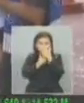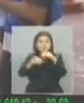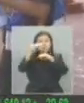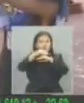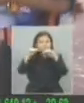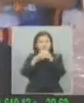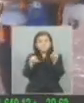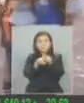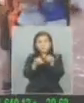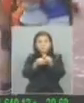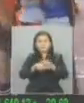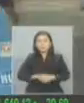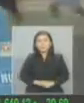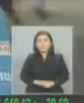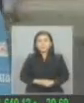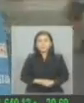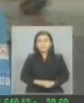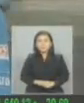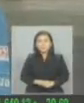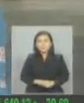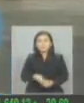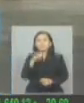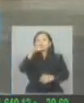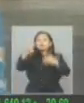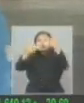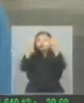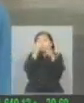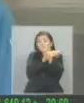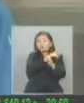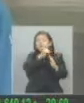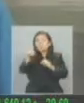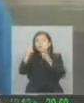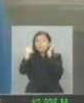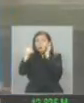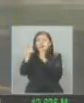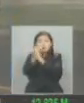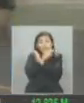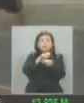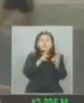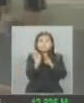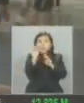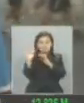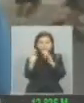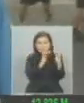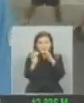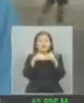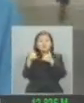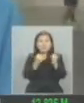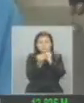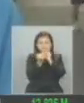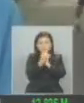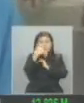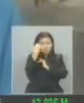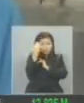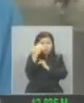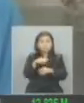นกัน ก็คือมีกิจกรรมก่อนที่จะเข้าไปเชียร์บอลด้วยกันนั่นก็คือการมาเตะฟุตซอลนะฮะเป็นการรู้จักกันก่อน